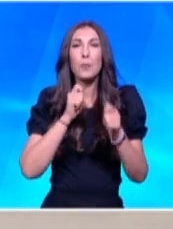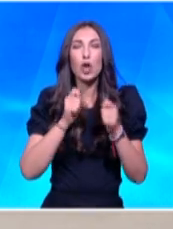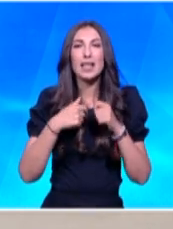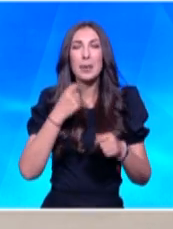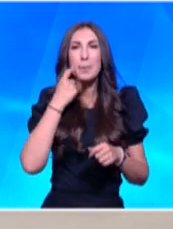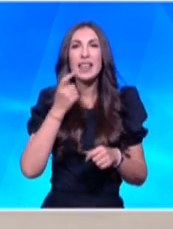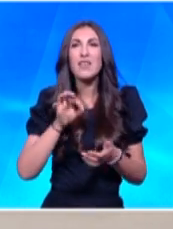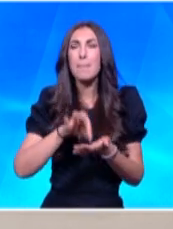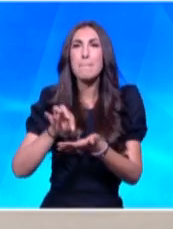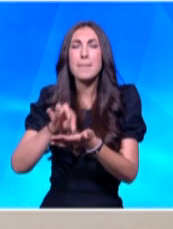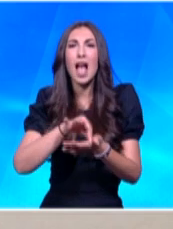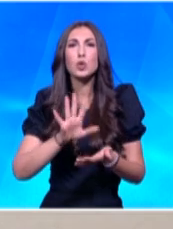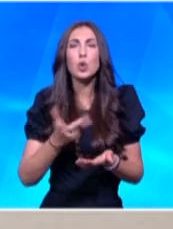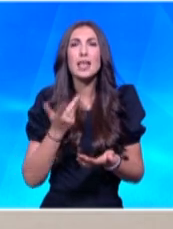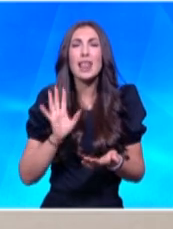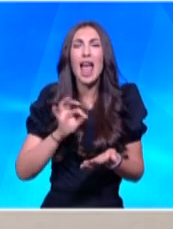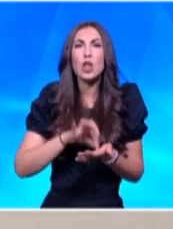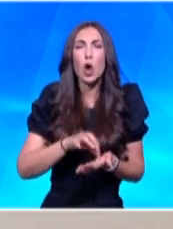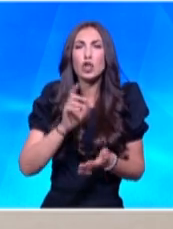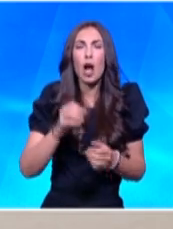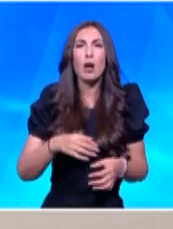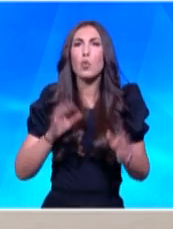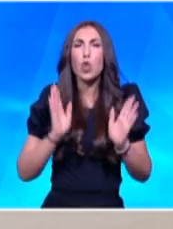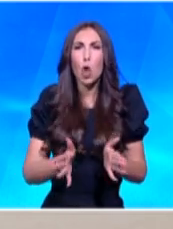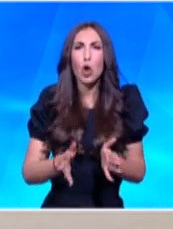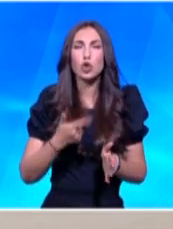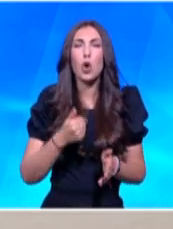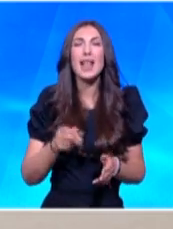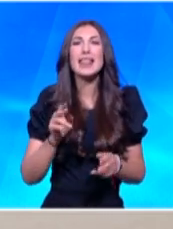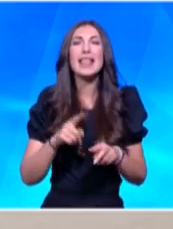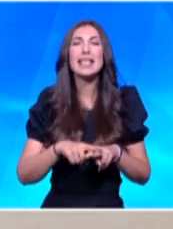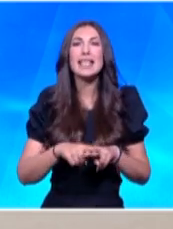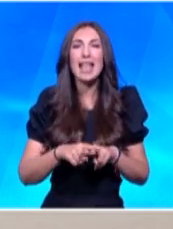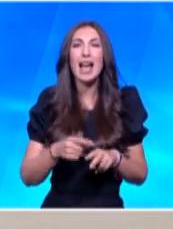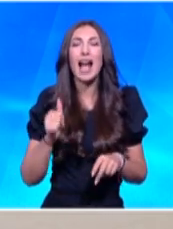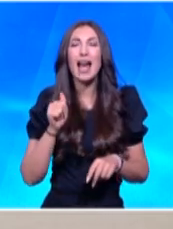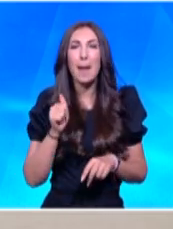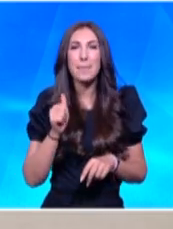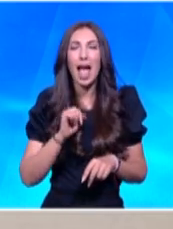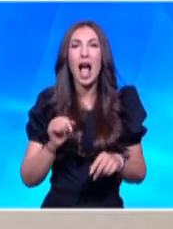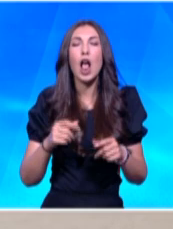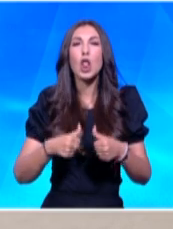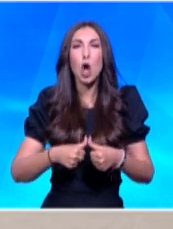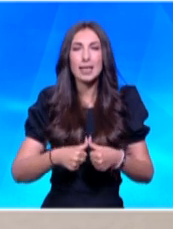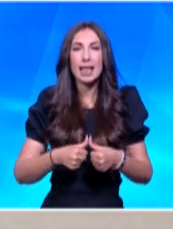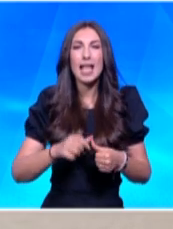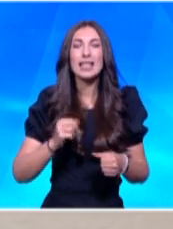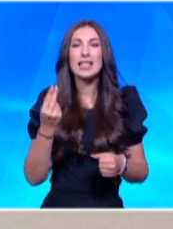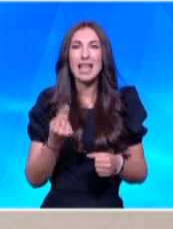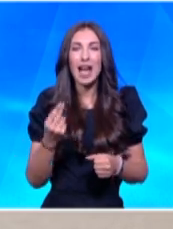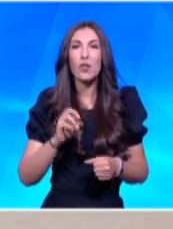са в най-засегнатите точки, а това са къмпингите Нестинарка и Арапя, село Лозенец, разбира се, Царево и прекъснатият